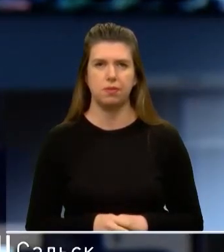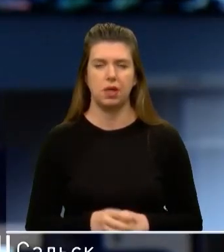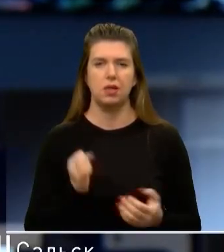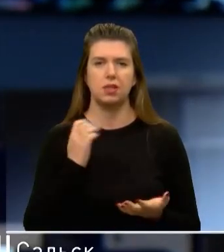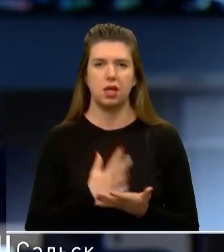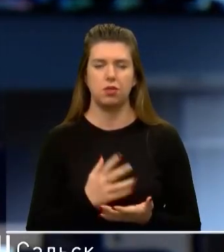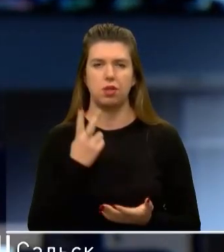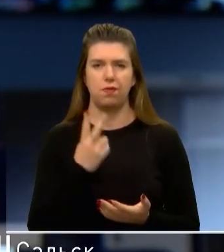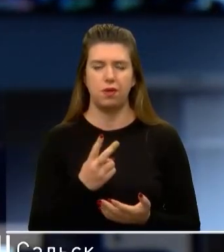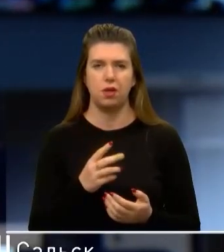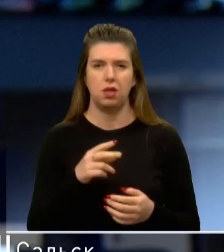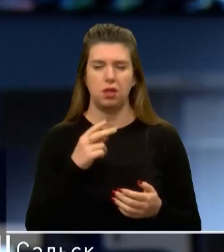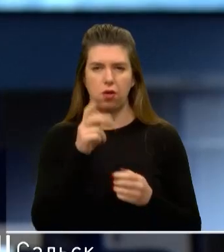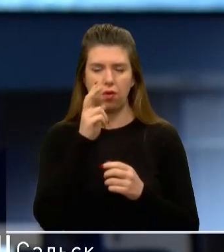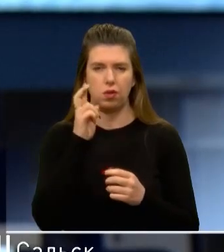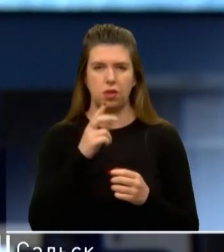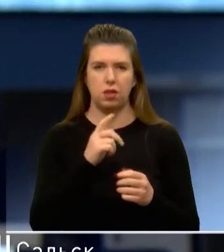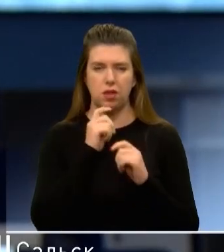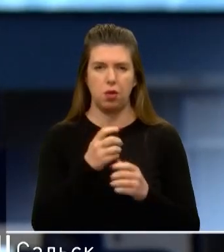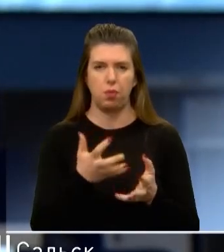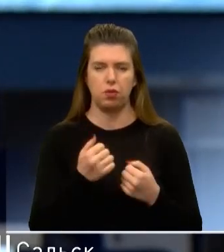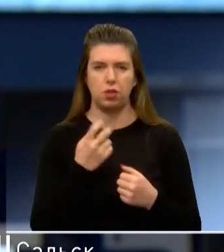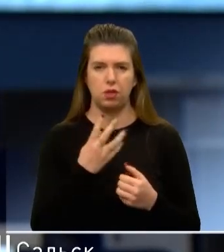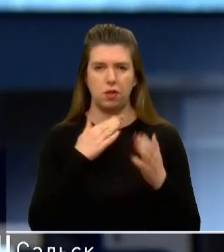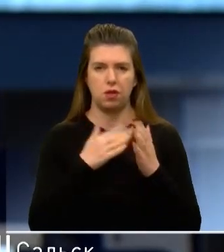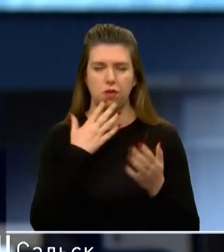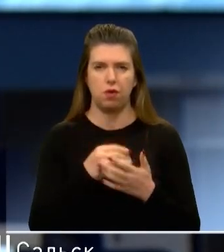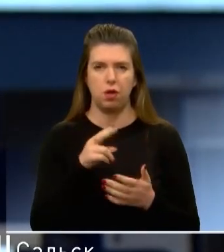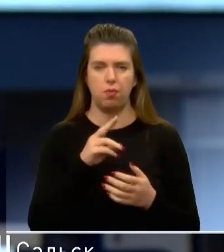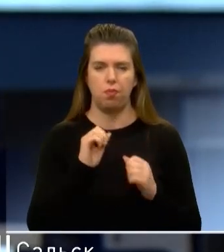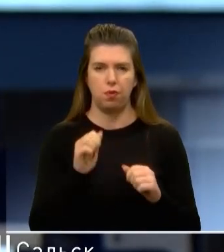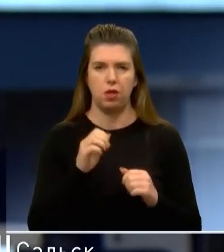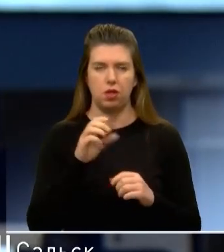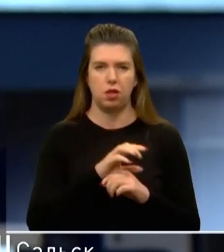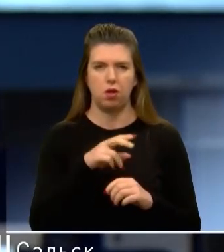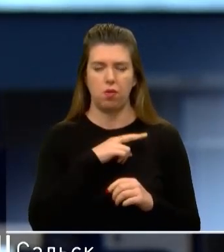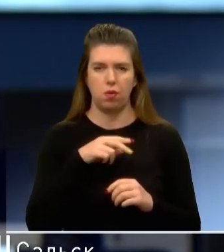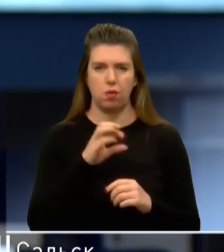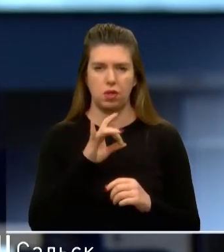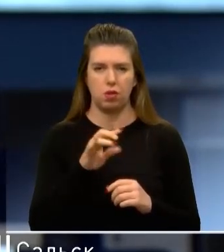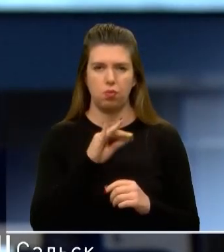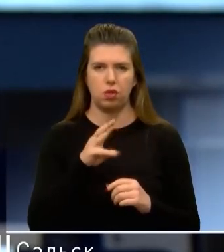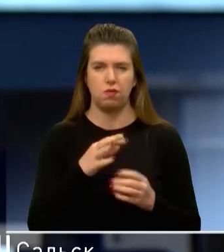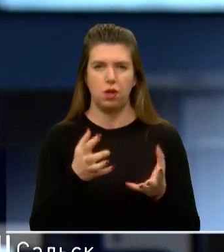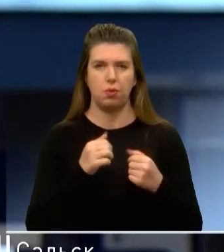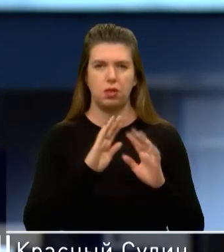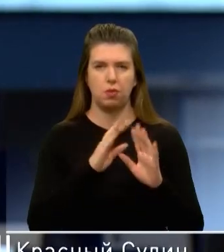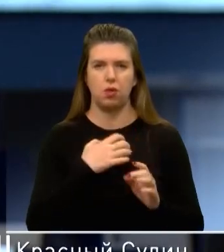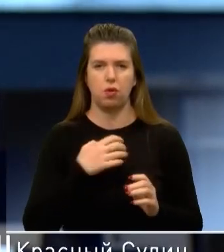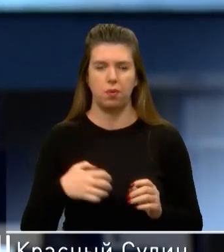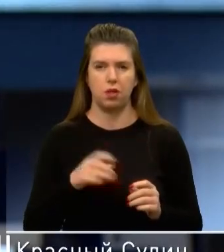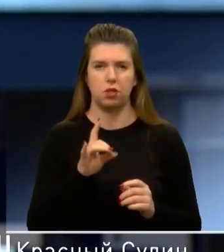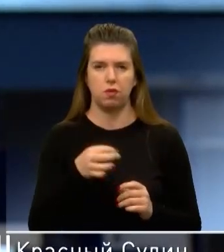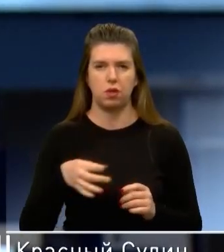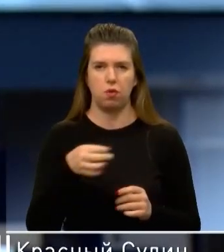Сразу две госнаграды получил таганрожец за свой подвиг орден Мужества И медаль за отвагу вручил ему заместитель губернатора